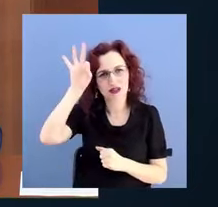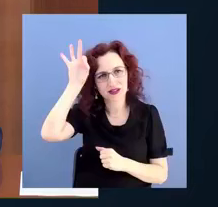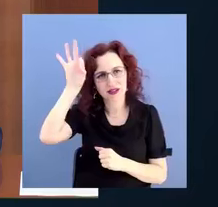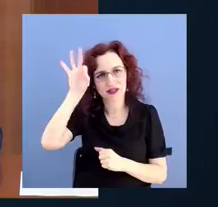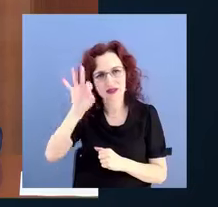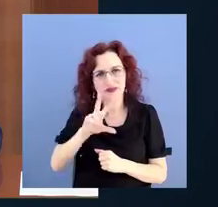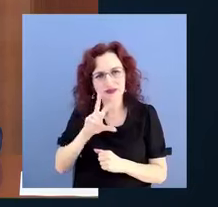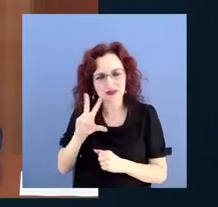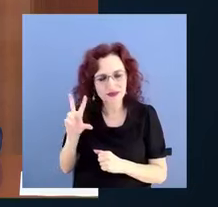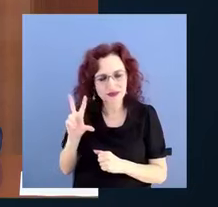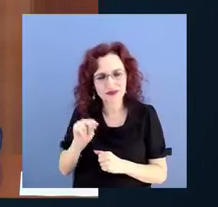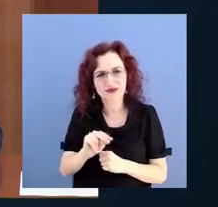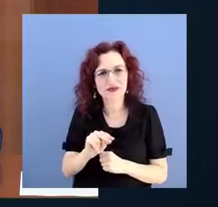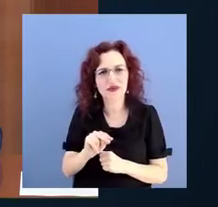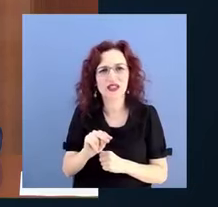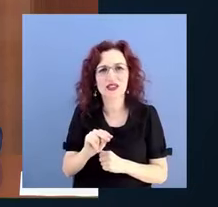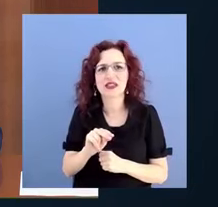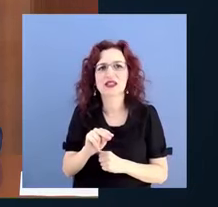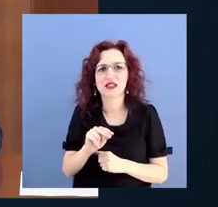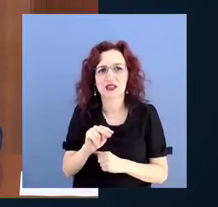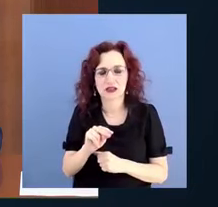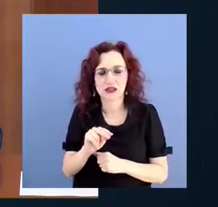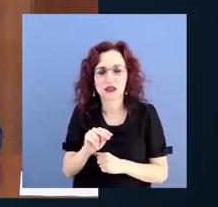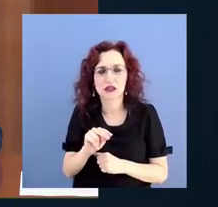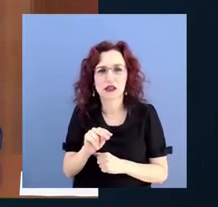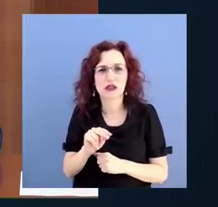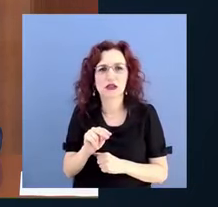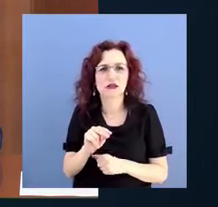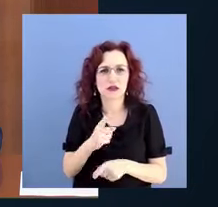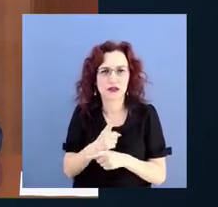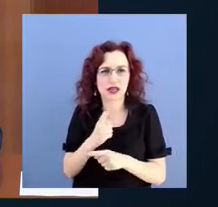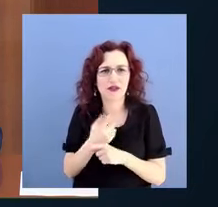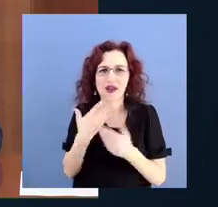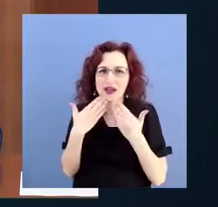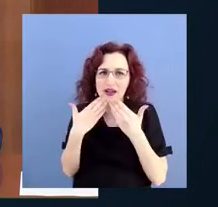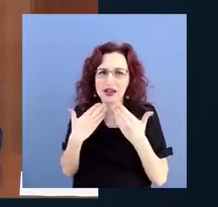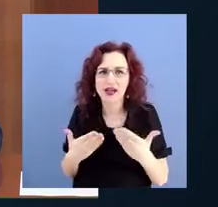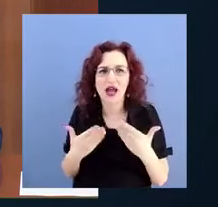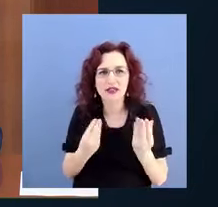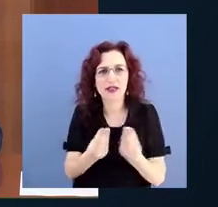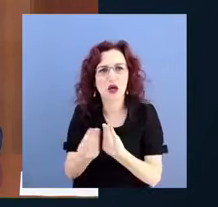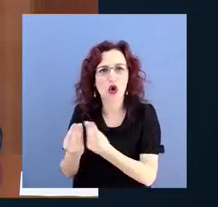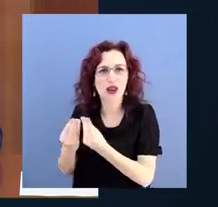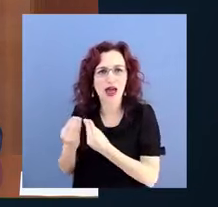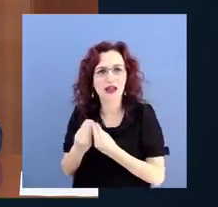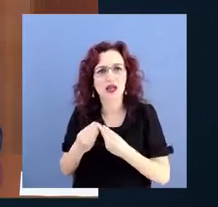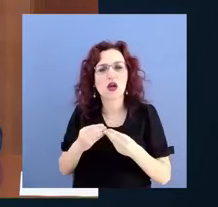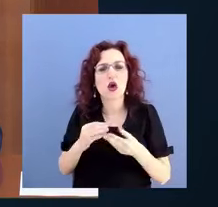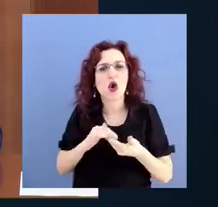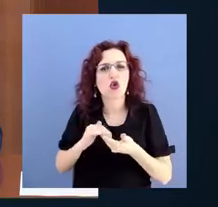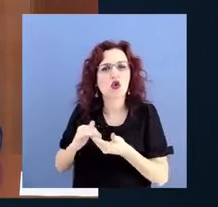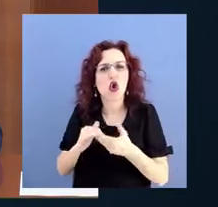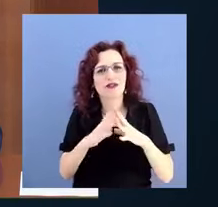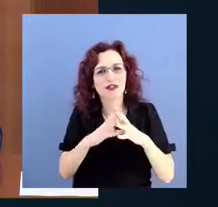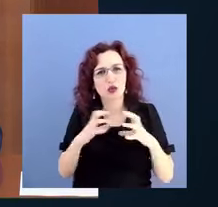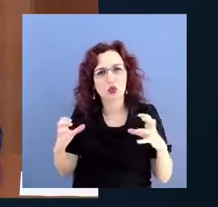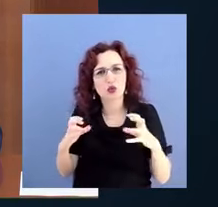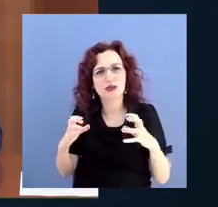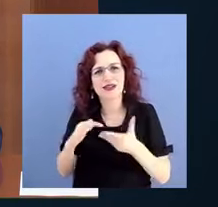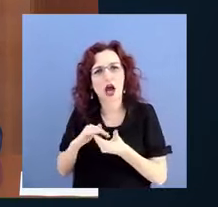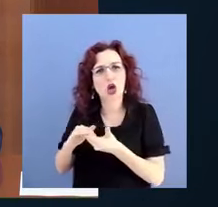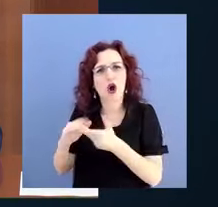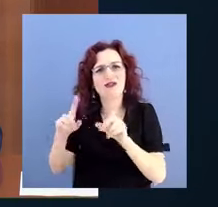veramente sentito ai colleghi dei settori di confindustria confesercenti perché non è scontato